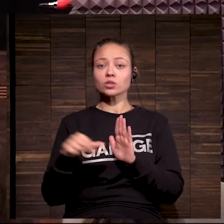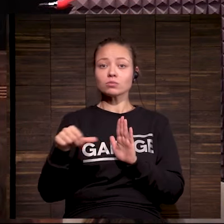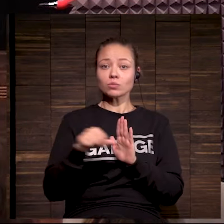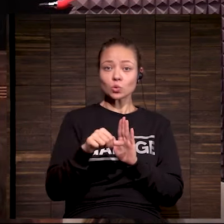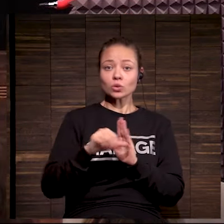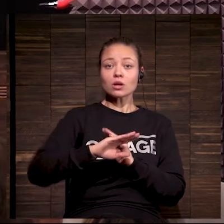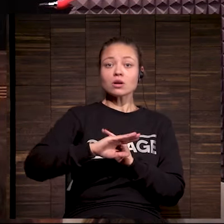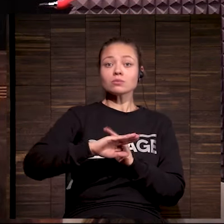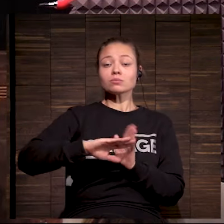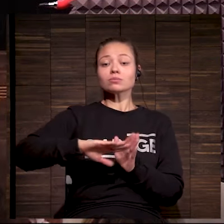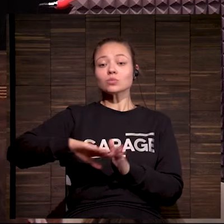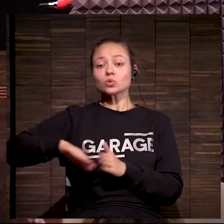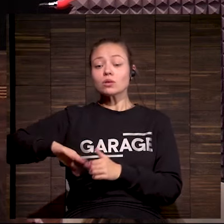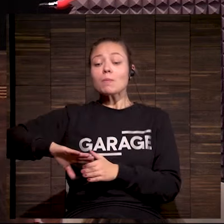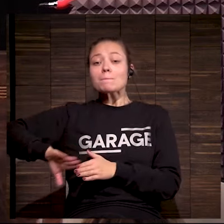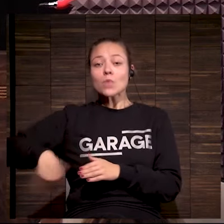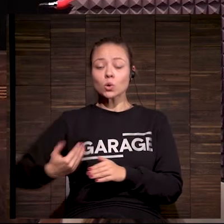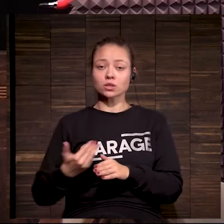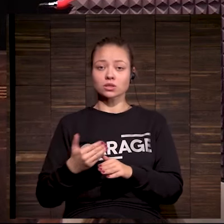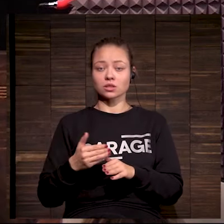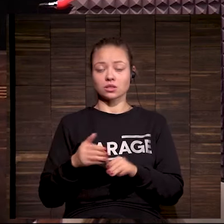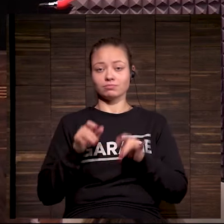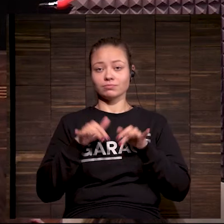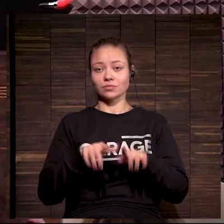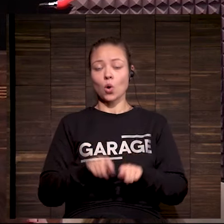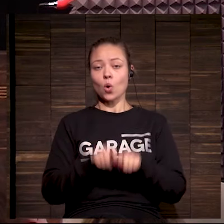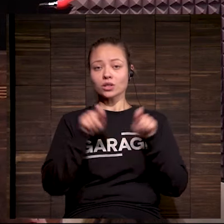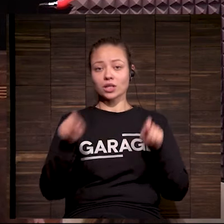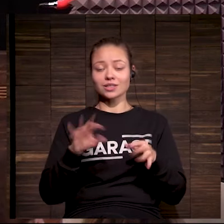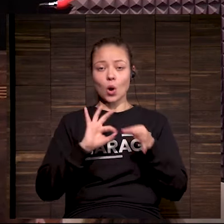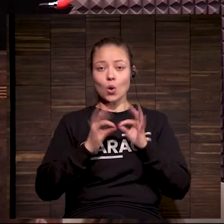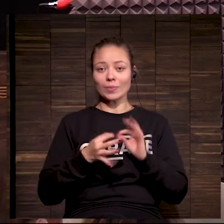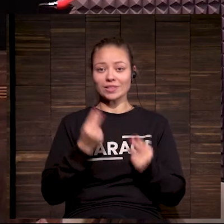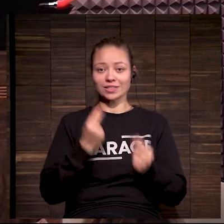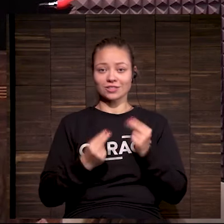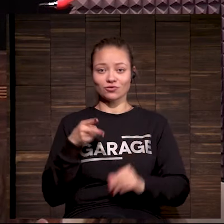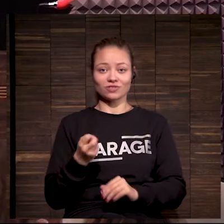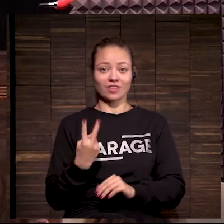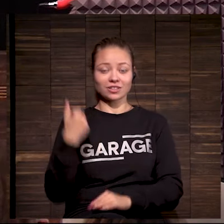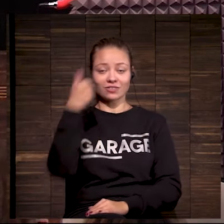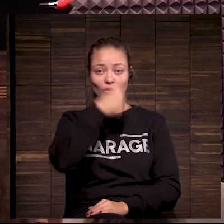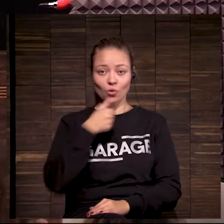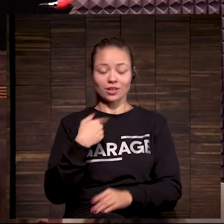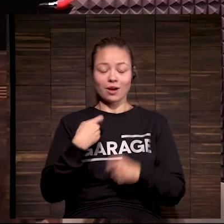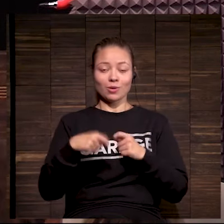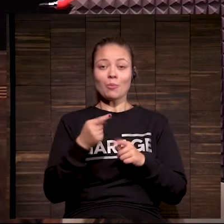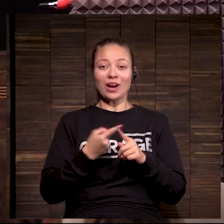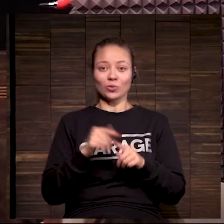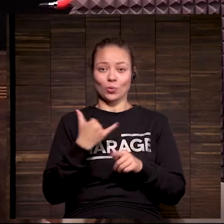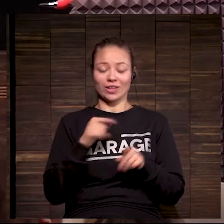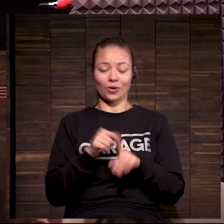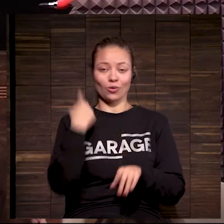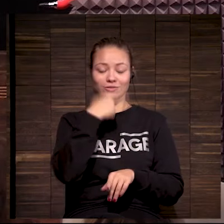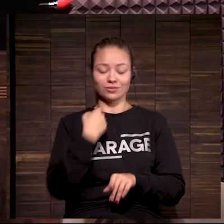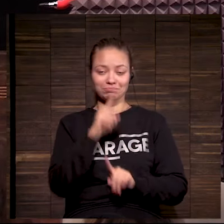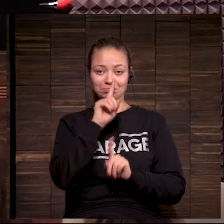церемонии открытия олимпийских игр 16 года я продюсировал то церемонии именно поэтому у меня здесь такое лицо